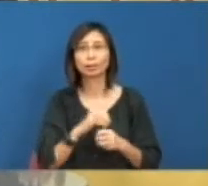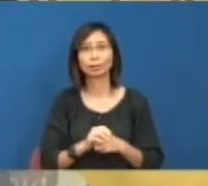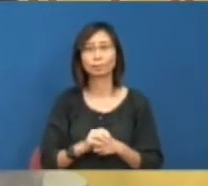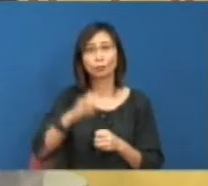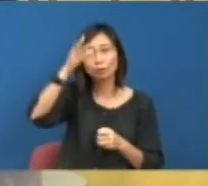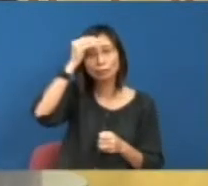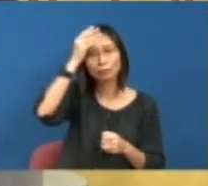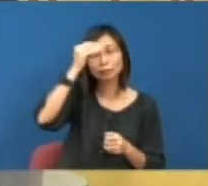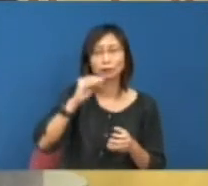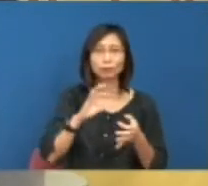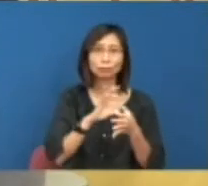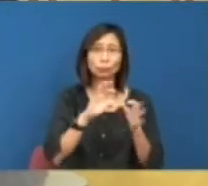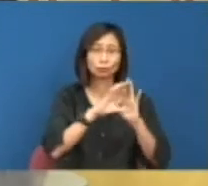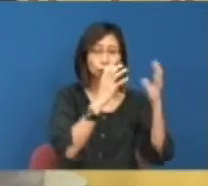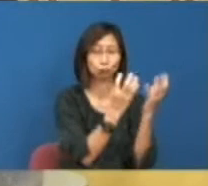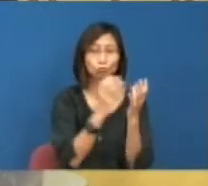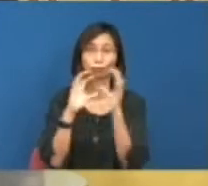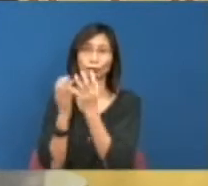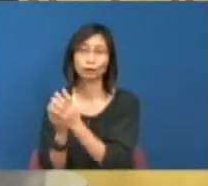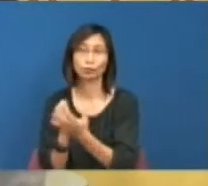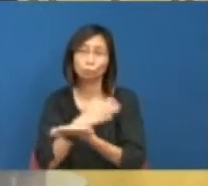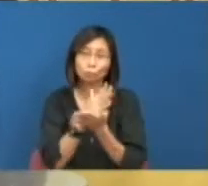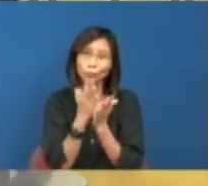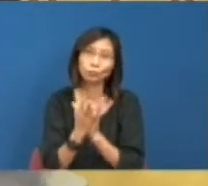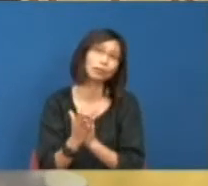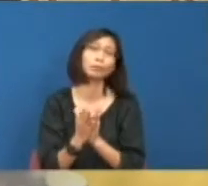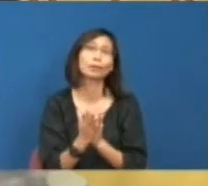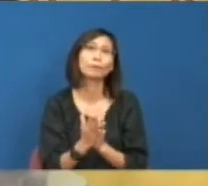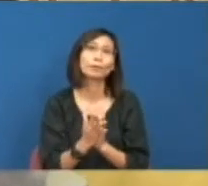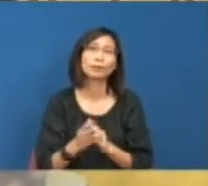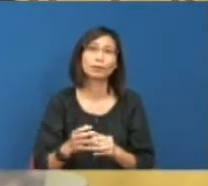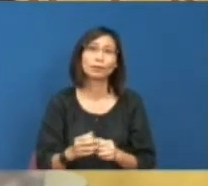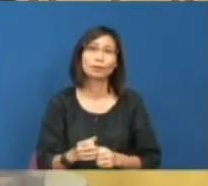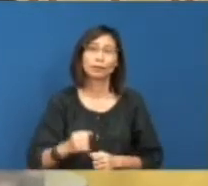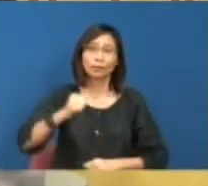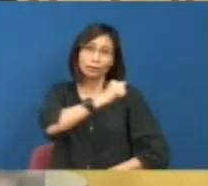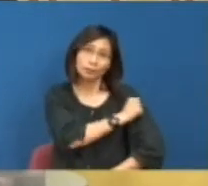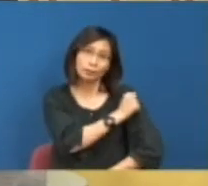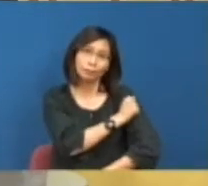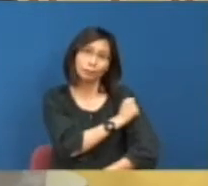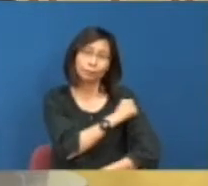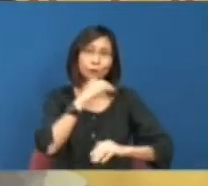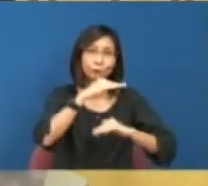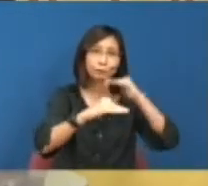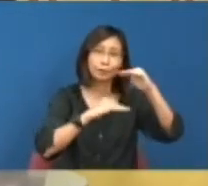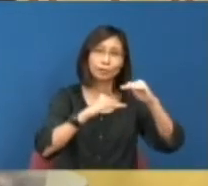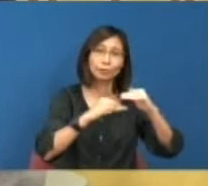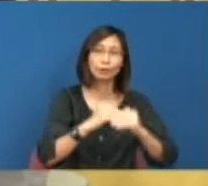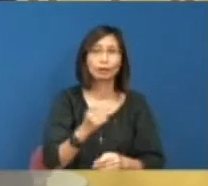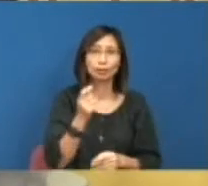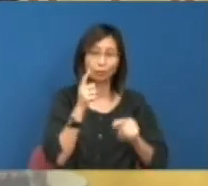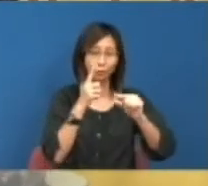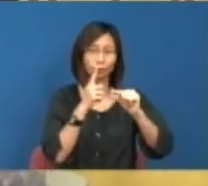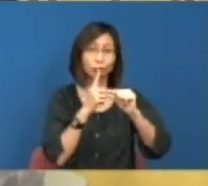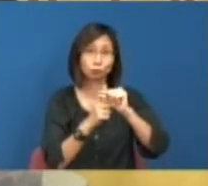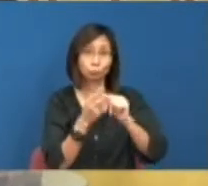吧？這些這樣的勞苦大眾的階級運動跟其他階層，譬如間中小企啊、小